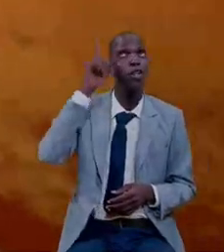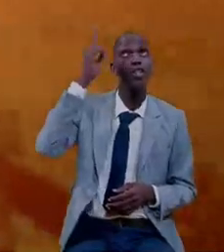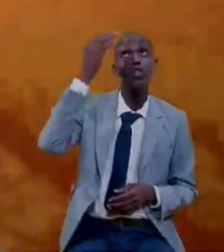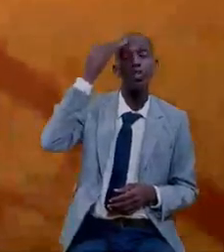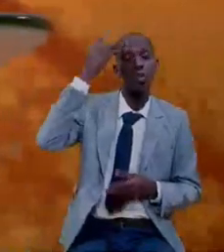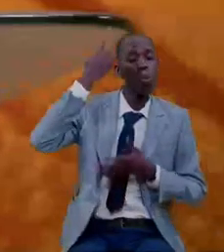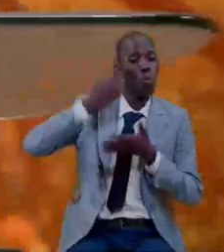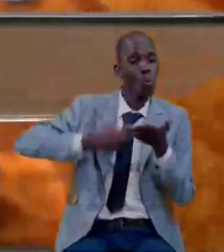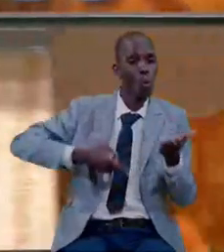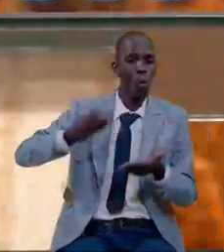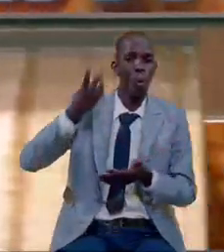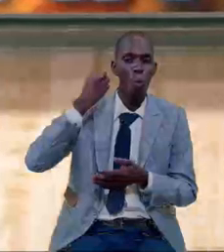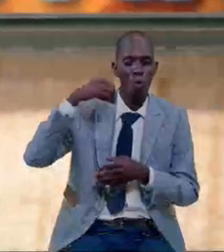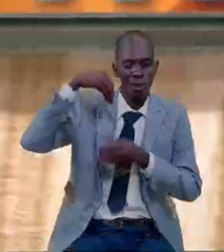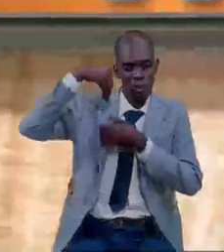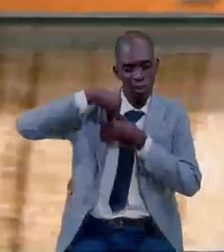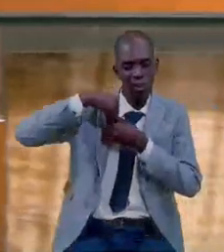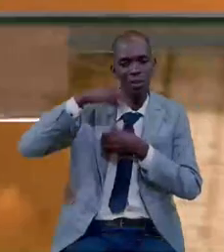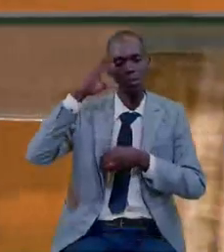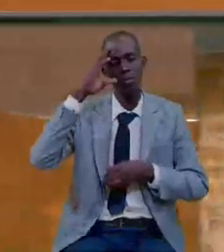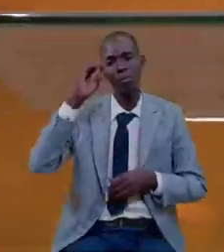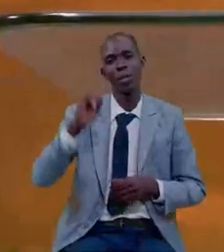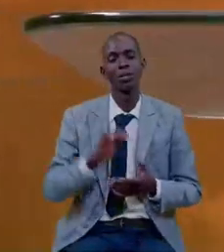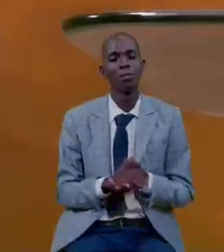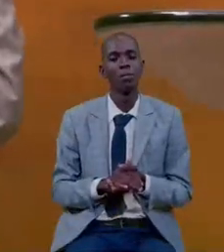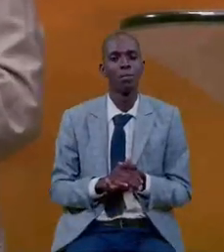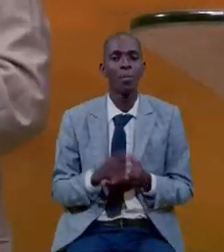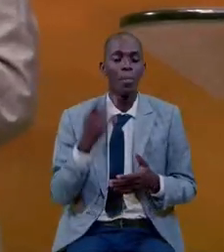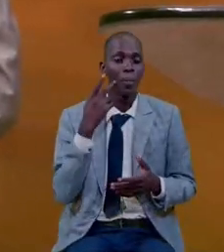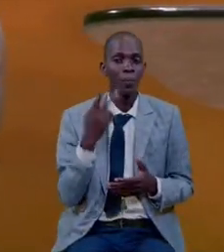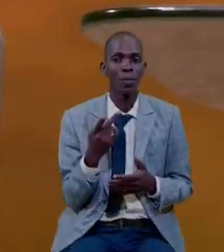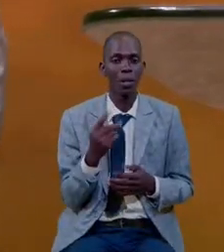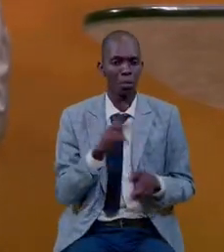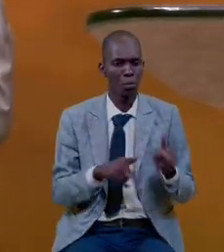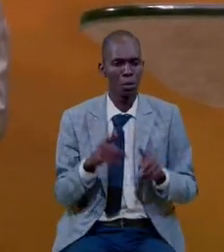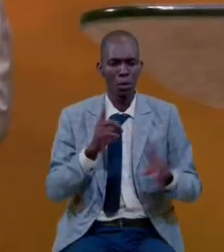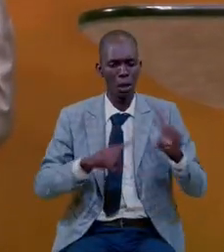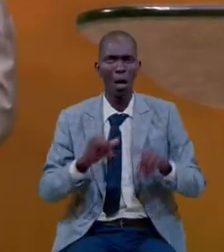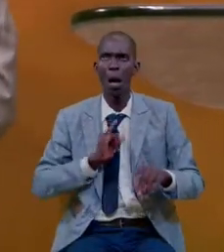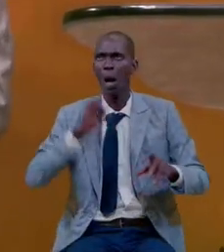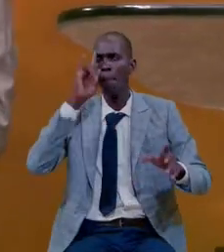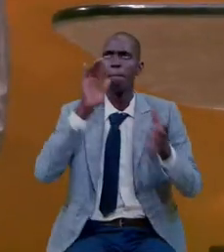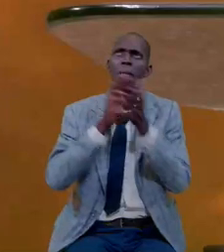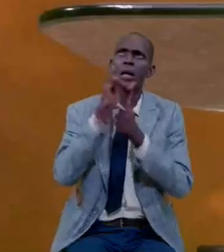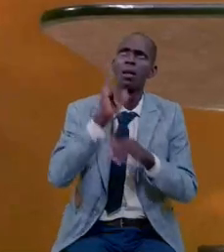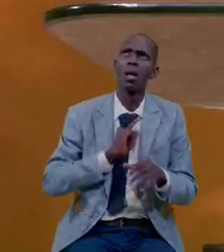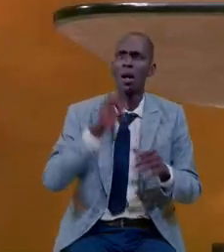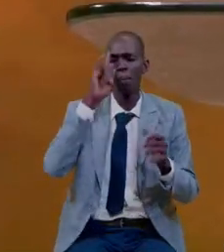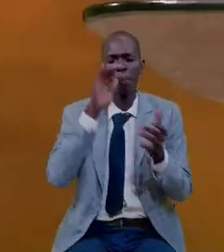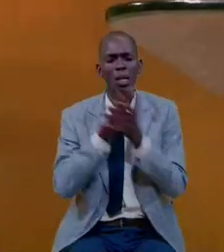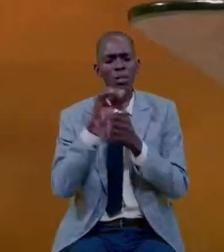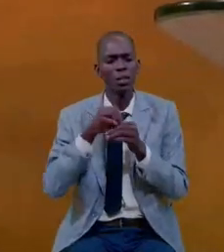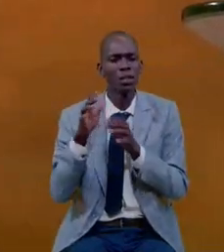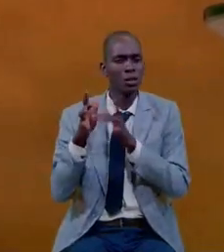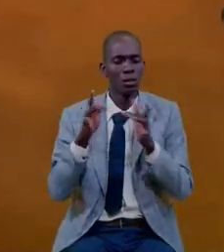ce qui était dans l'homme. La dépravation est toujours en eux. Que je crois. La